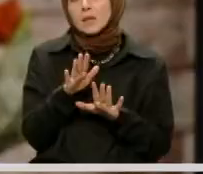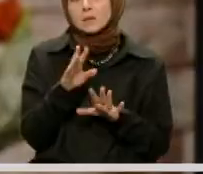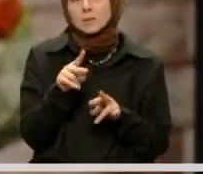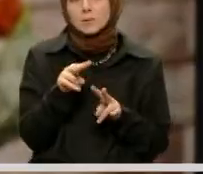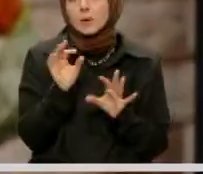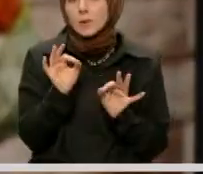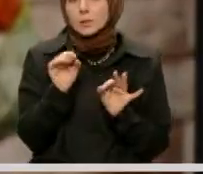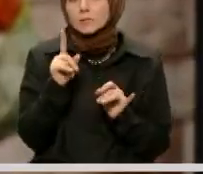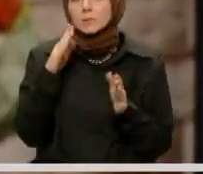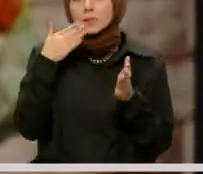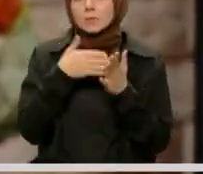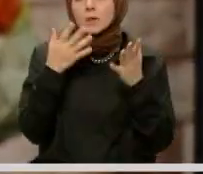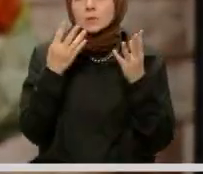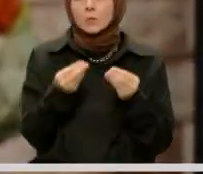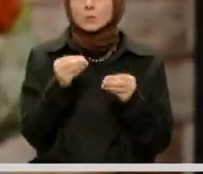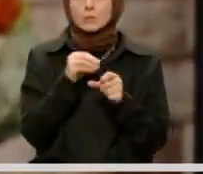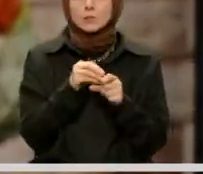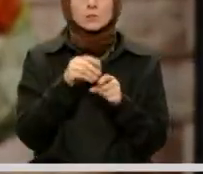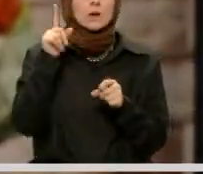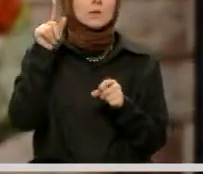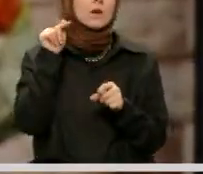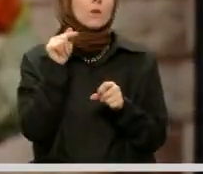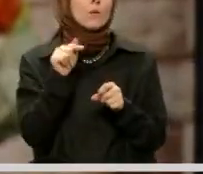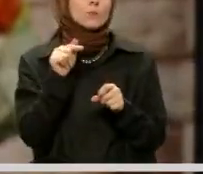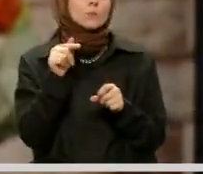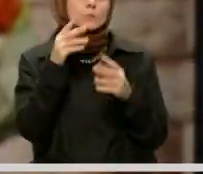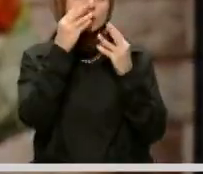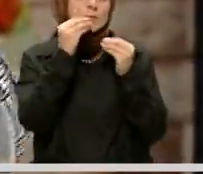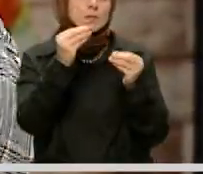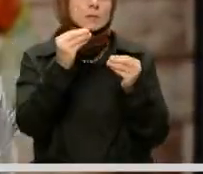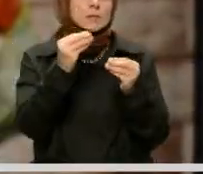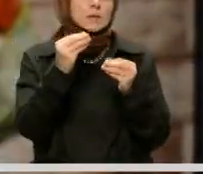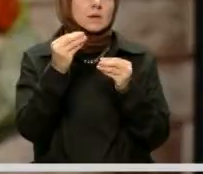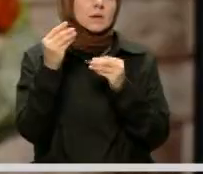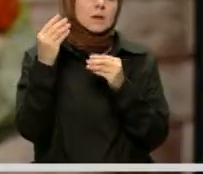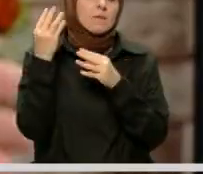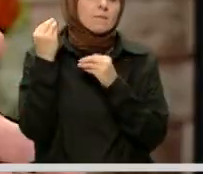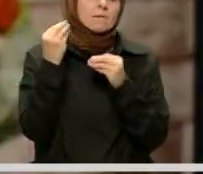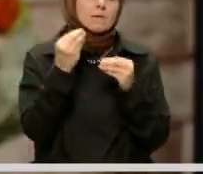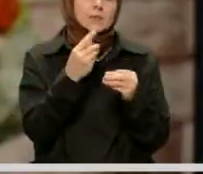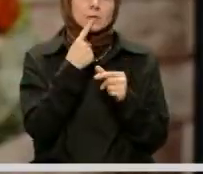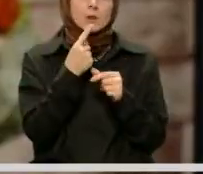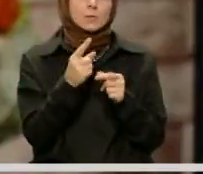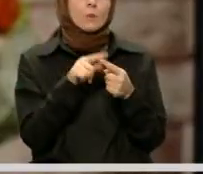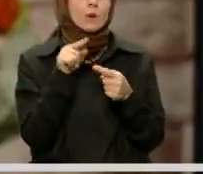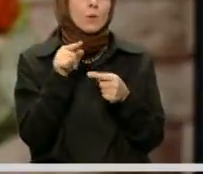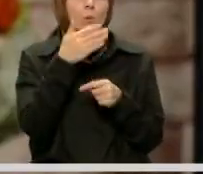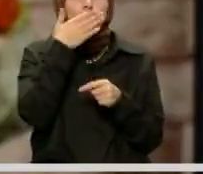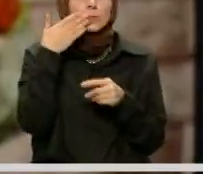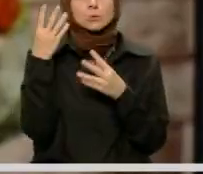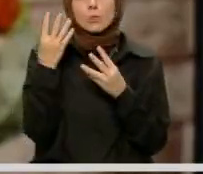bir ibadet olduğu için de Allah onun ecrini, mükafatını ben vereceğim diyor. Hı. Ve biz o zaman diliminde, oruçlu olduğumuz zaman